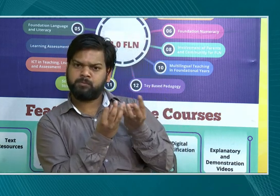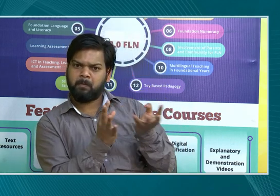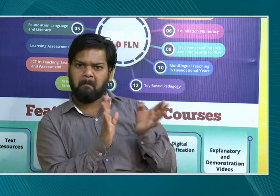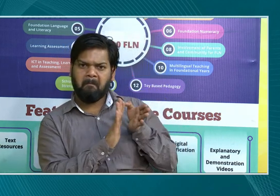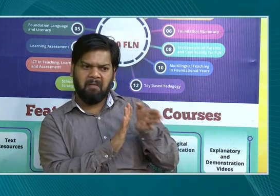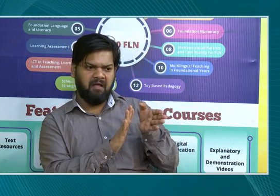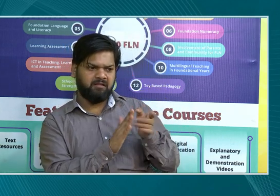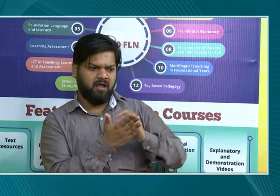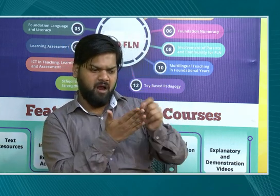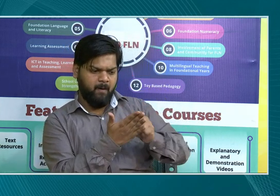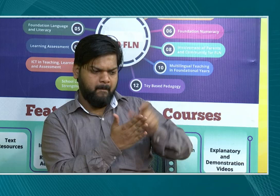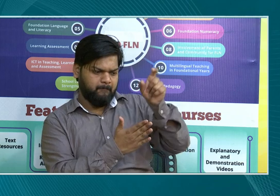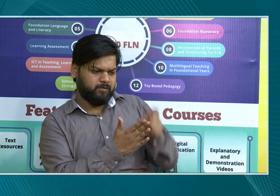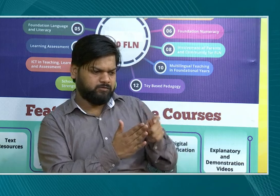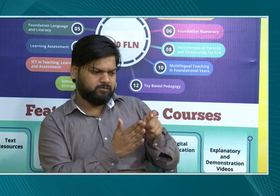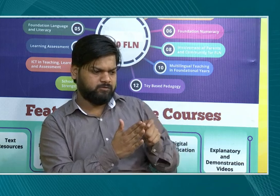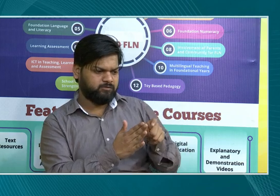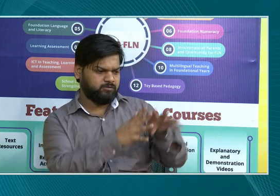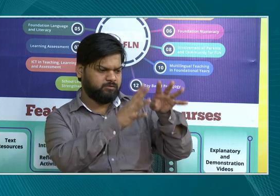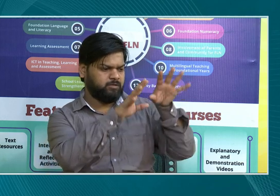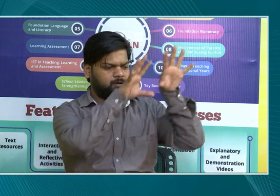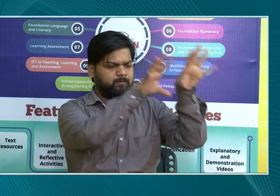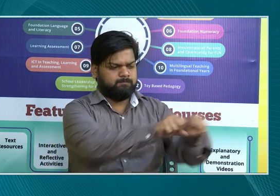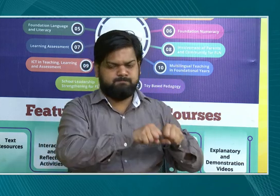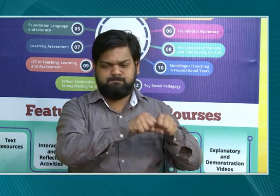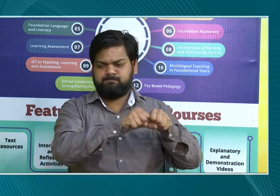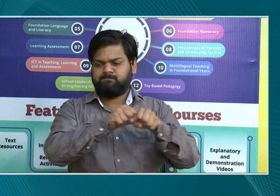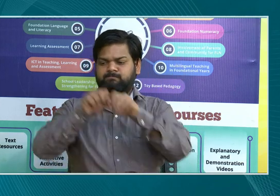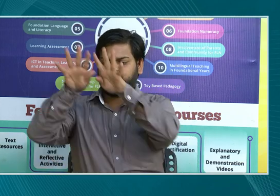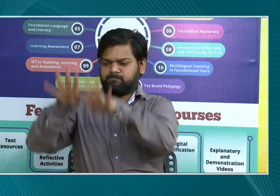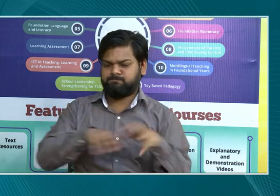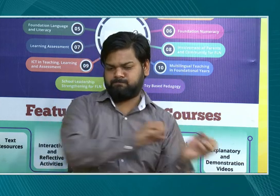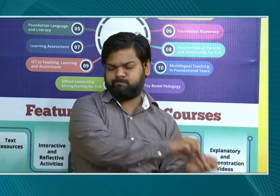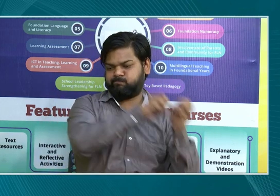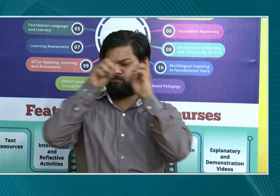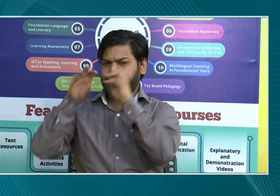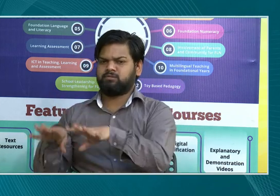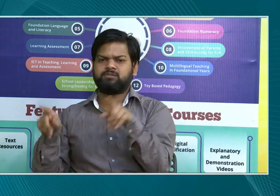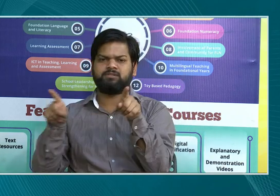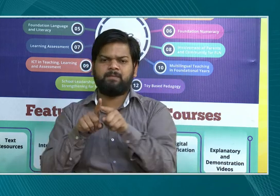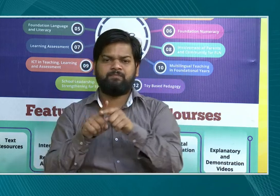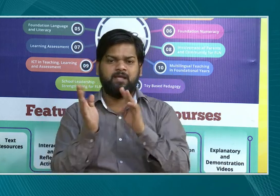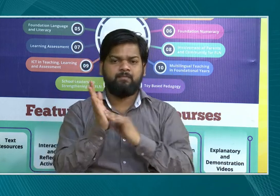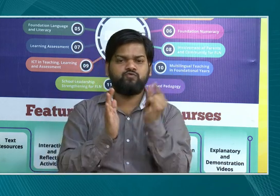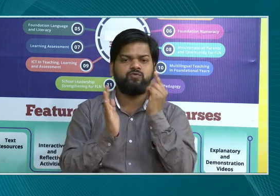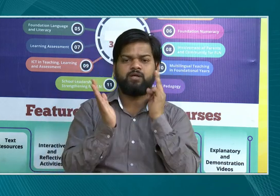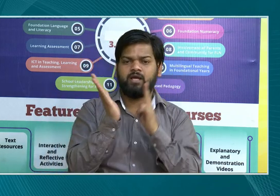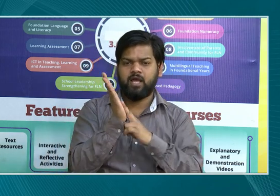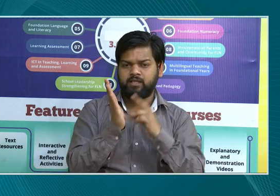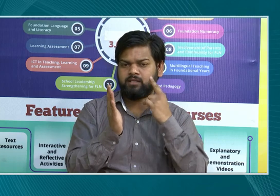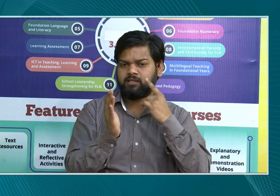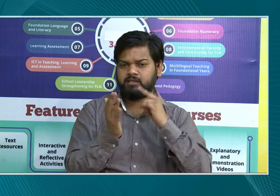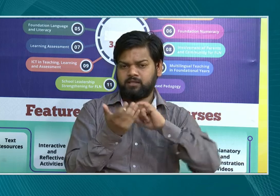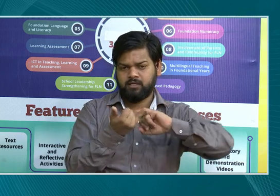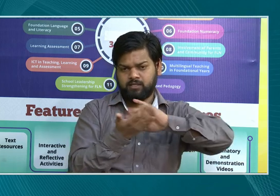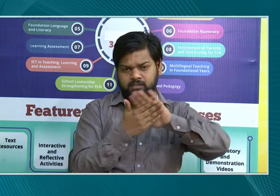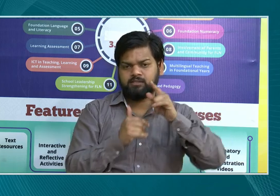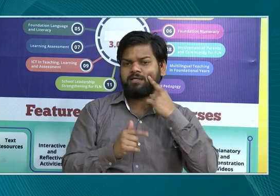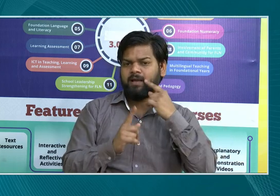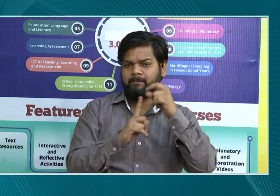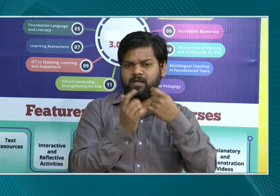की अगर ध्यान हो तो साए वतन नाम का एक कहानी संग्रह था ना उसको भी उन्होंने उसका अभी जप्त कर लिया इसी तरह बहुत साड़ी इनको